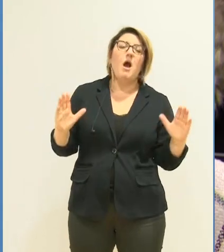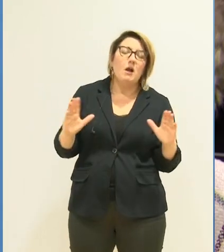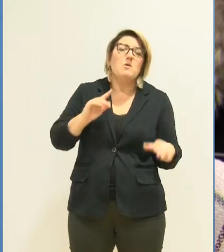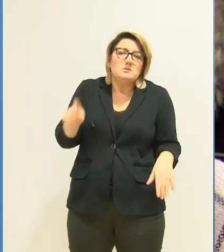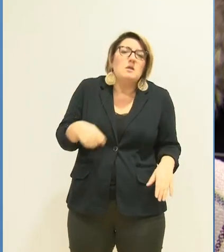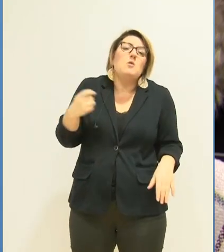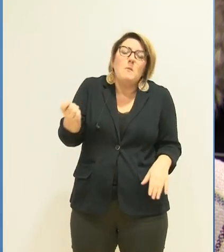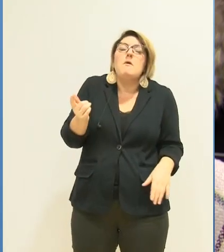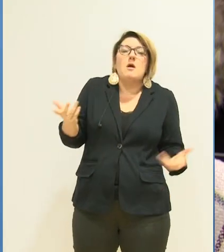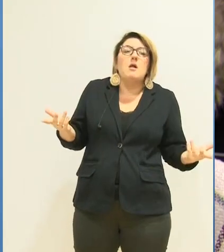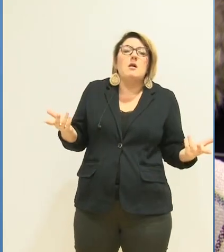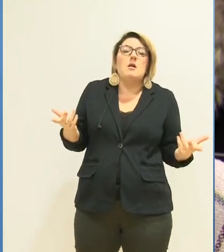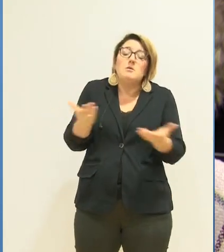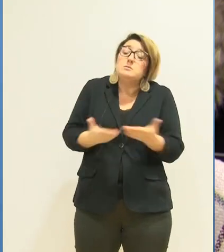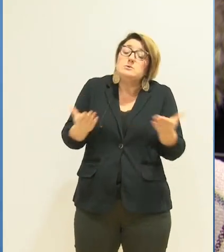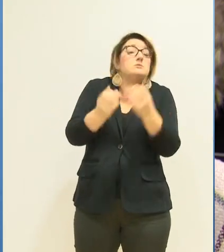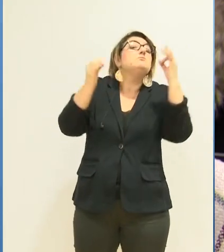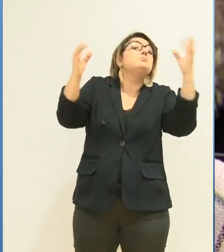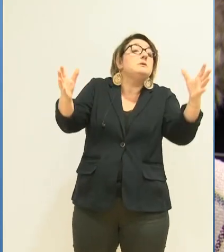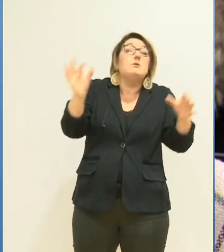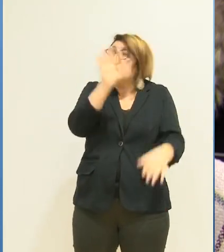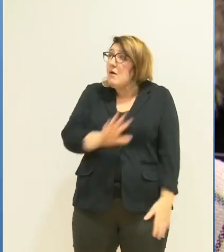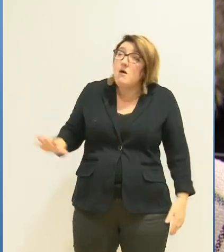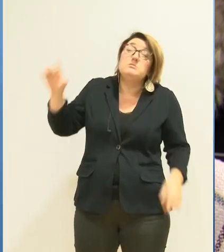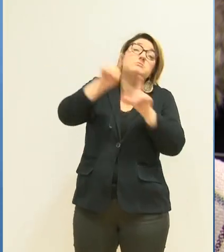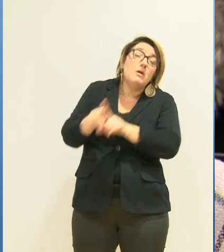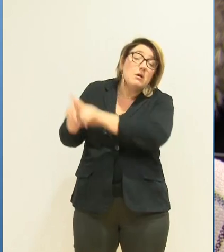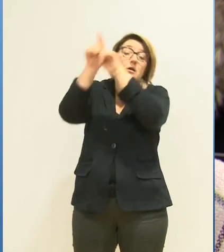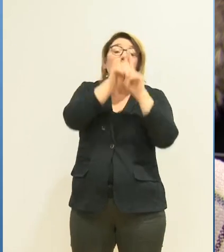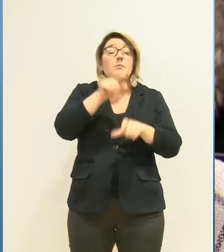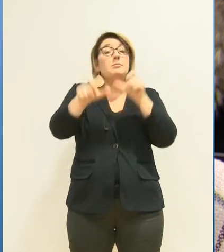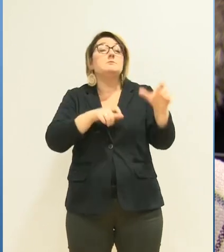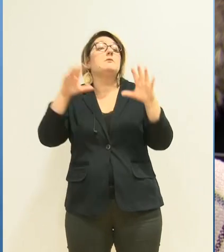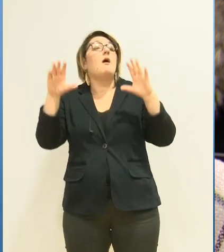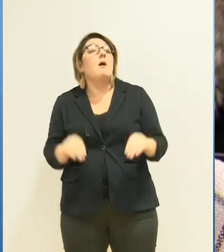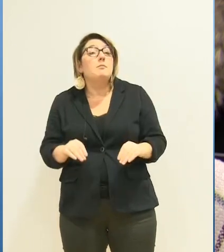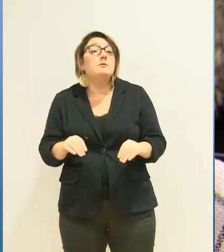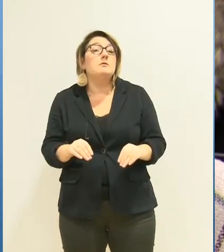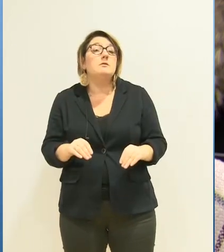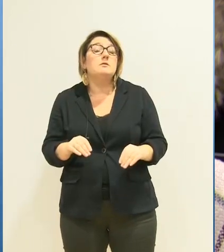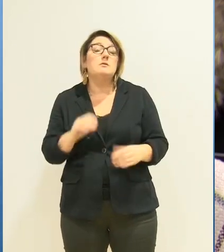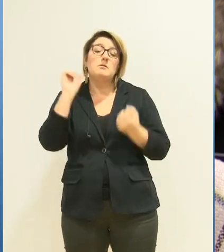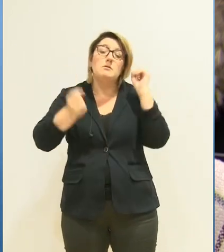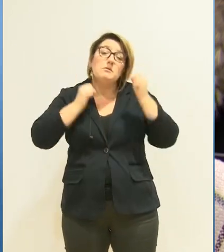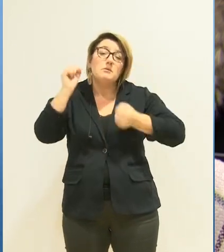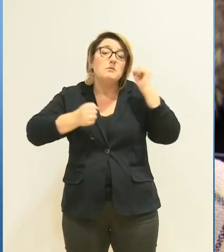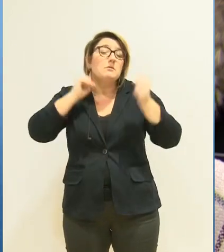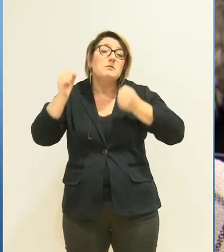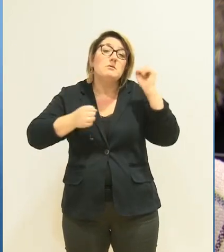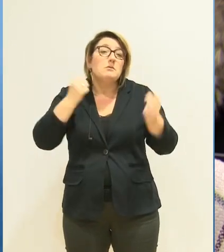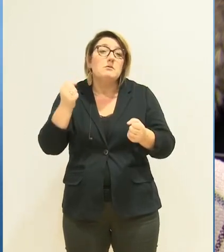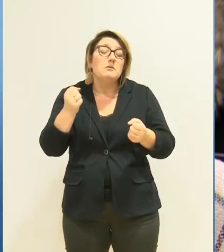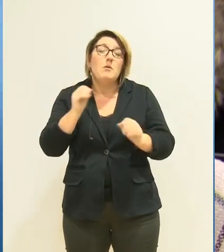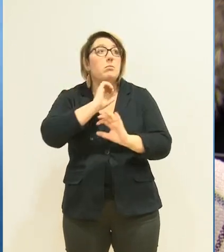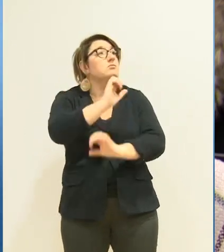que dans 1 dans des cas comme ça et partout en france où les habitants s'émeuvent considérablement du fait